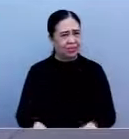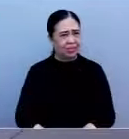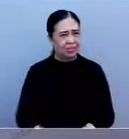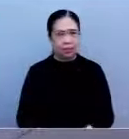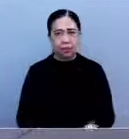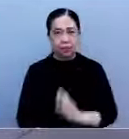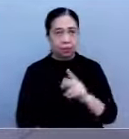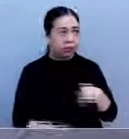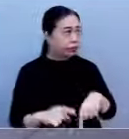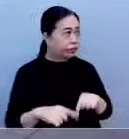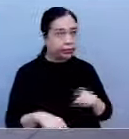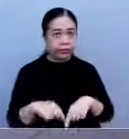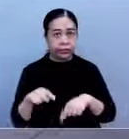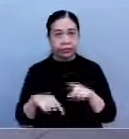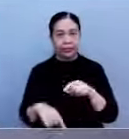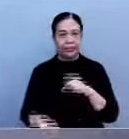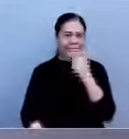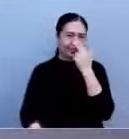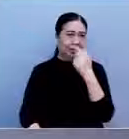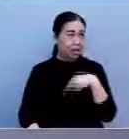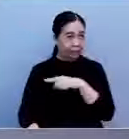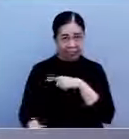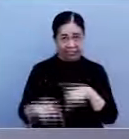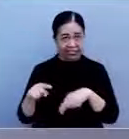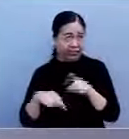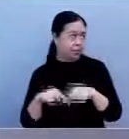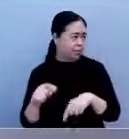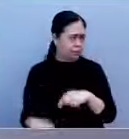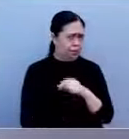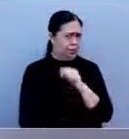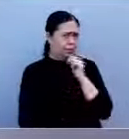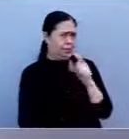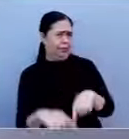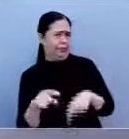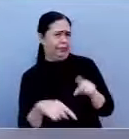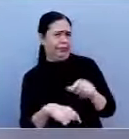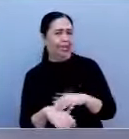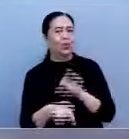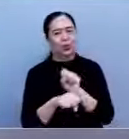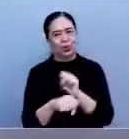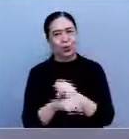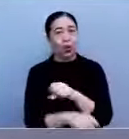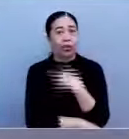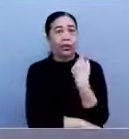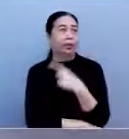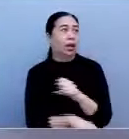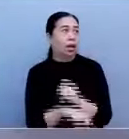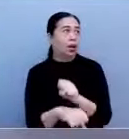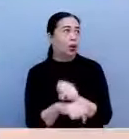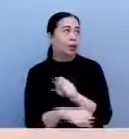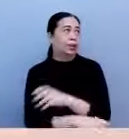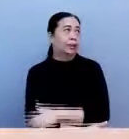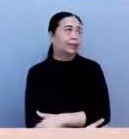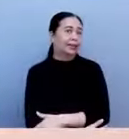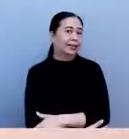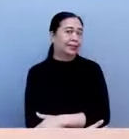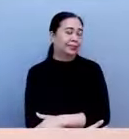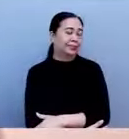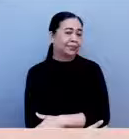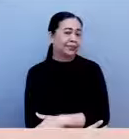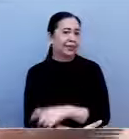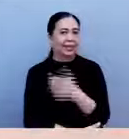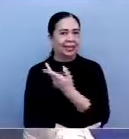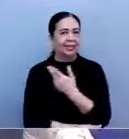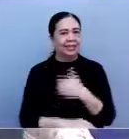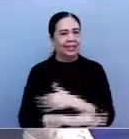tayo? Tanungin nyo muna kung magkakaibigan ba? Sure. Oo, for the work lang kasi. Actually, nung nasa dawang pa kami ni